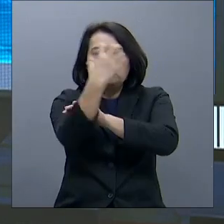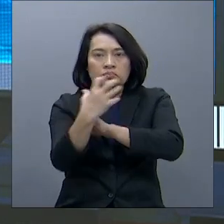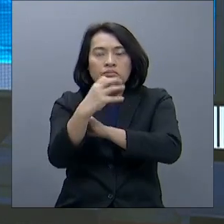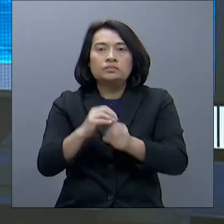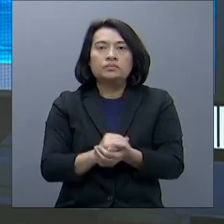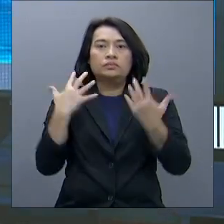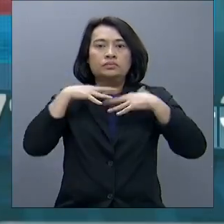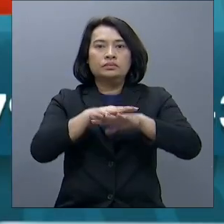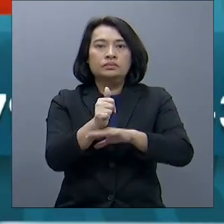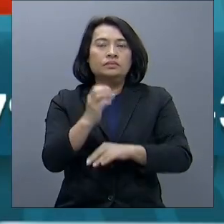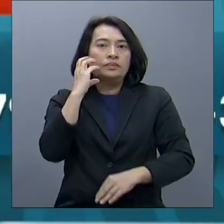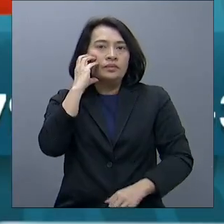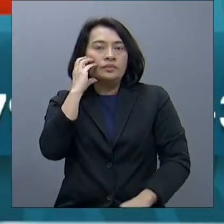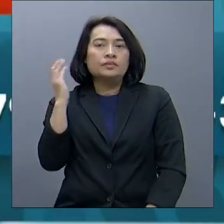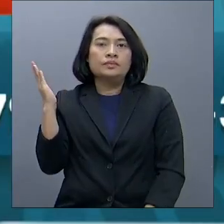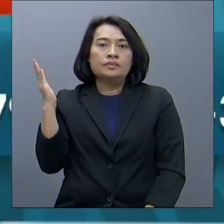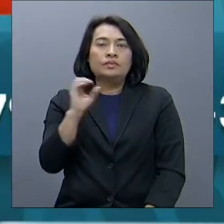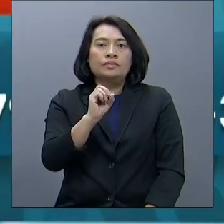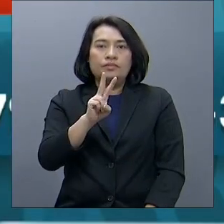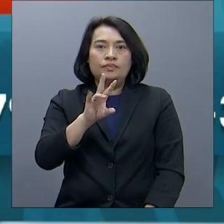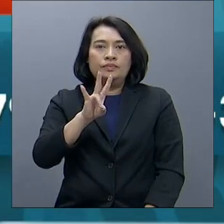เข้ามานะคะที่หมายเลขนี้ค่ะ